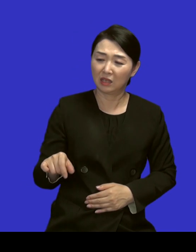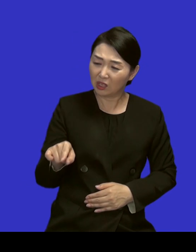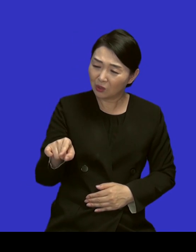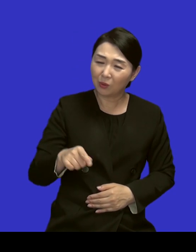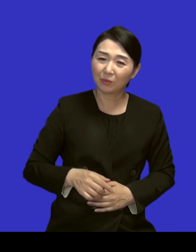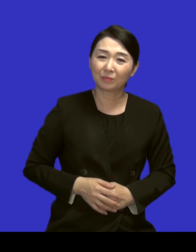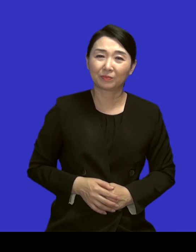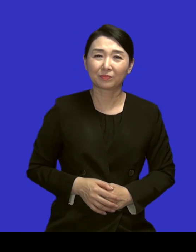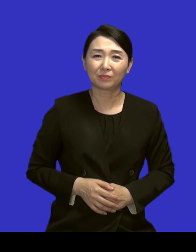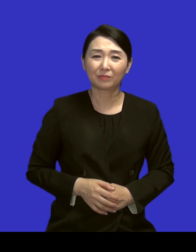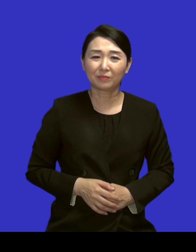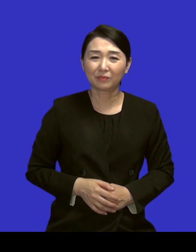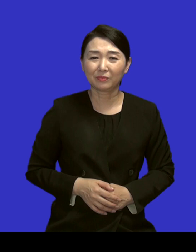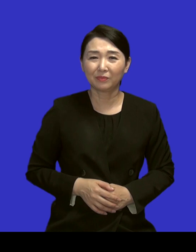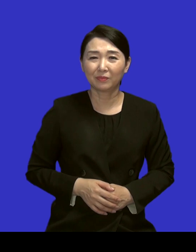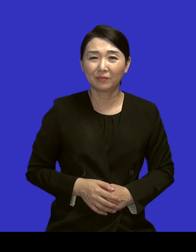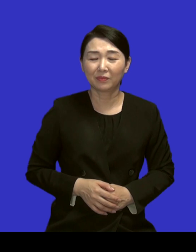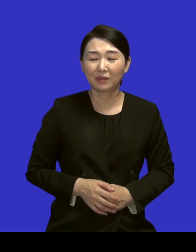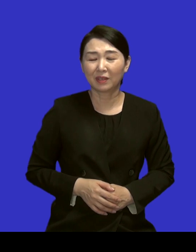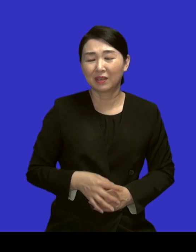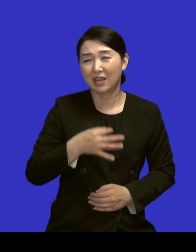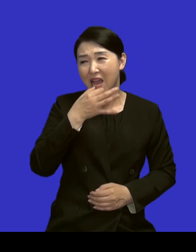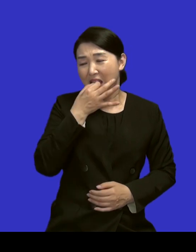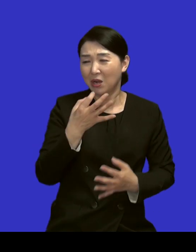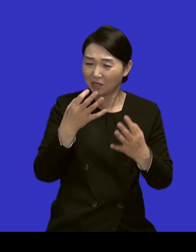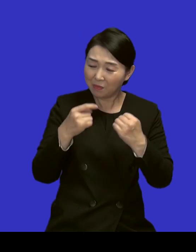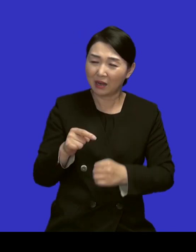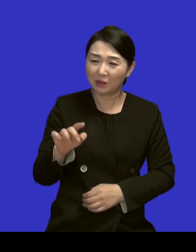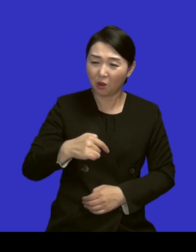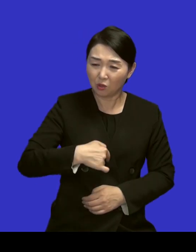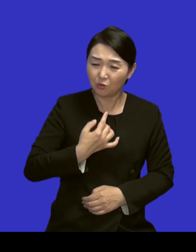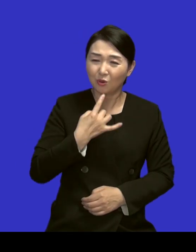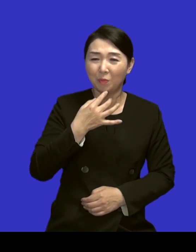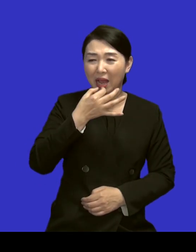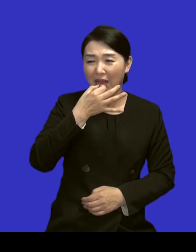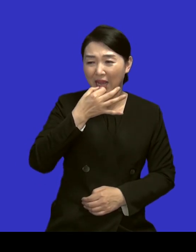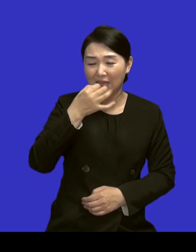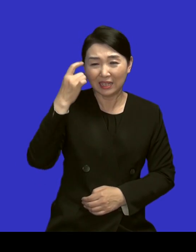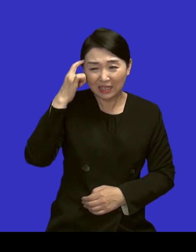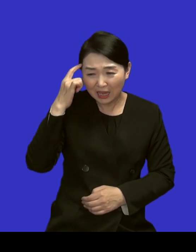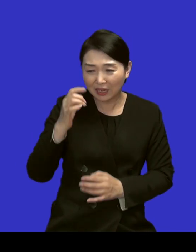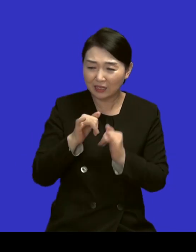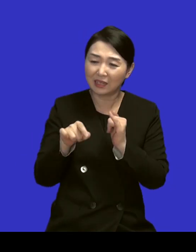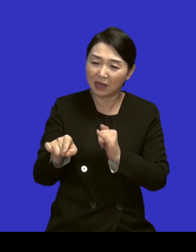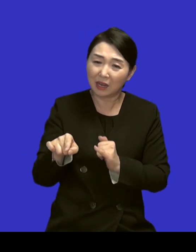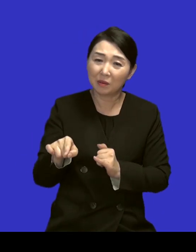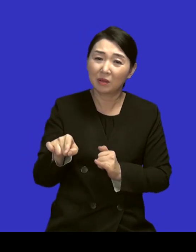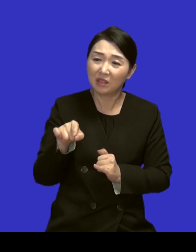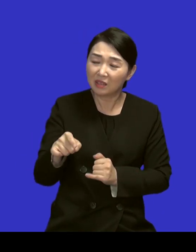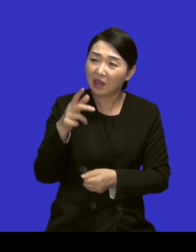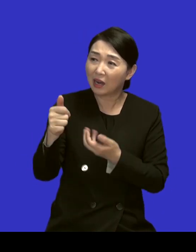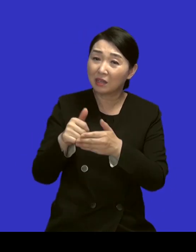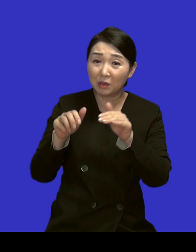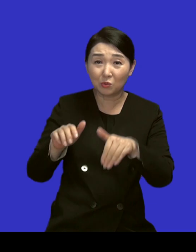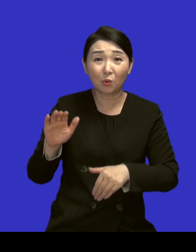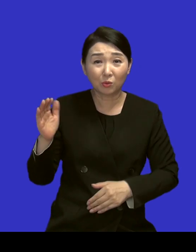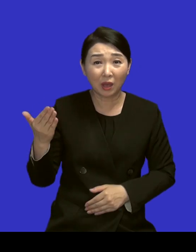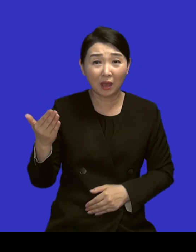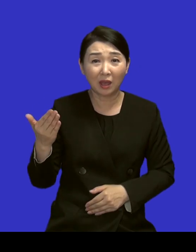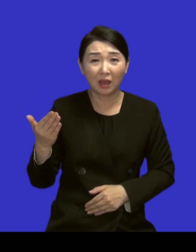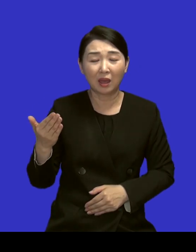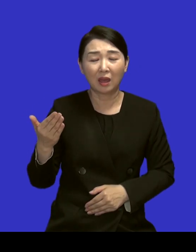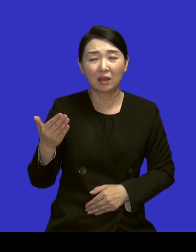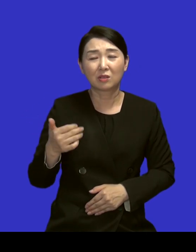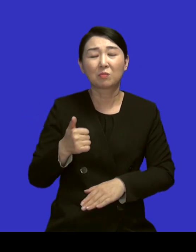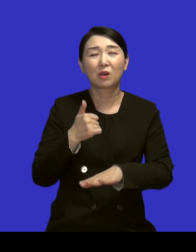넌 너무 이기적이어서 안 된다고. 넌 너밖에 생각할 줄 모르는 놈이라 너 같은 놈이 하나님의 종 됐다가는 진짜